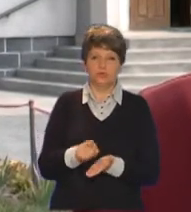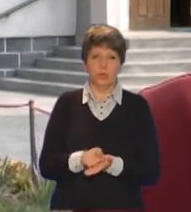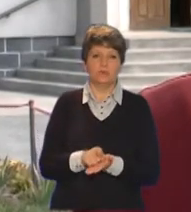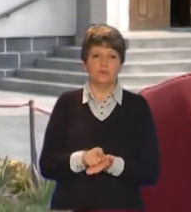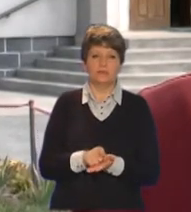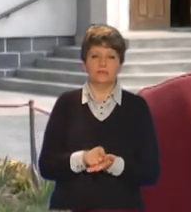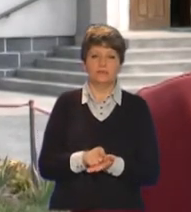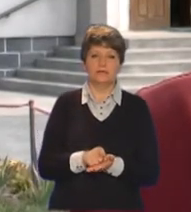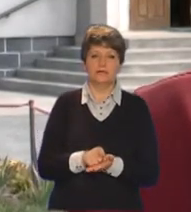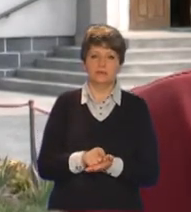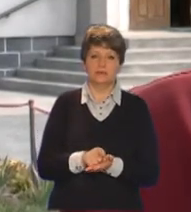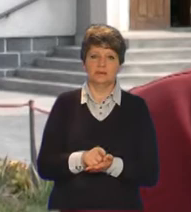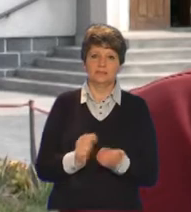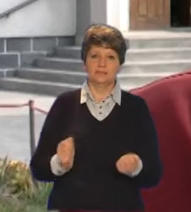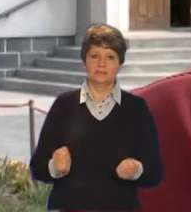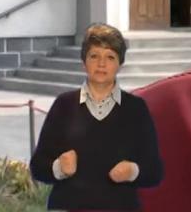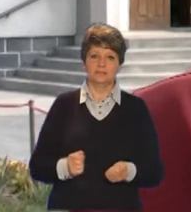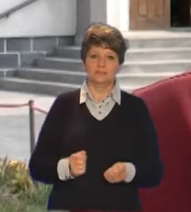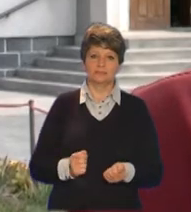священний долг